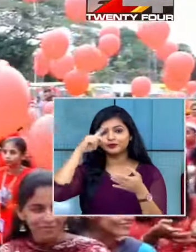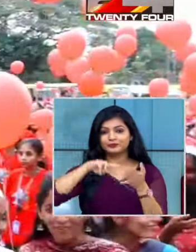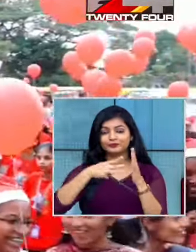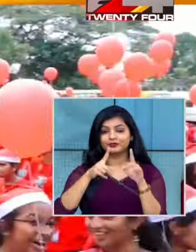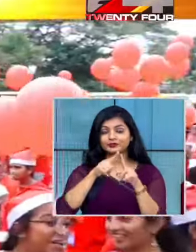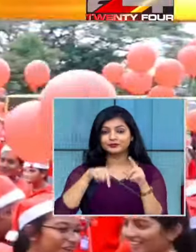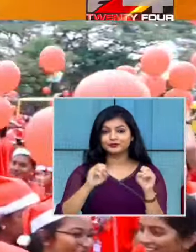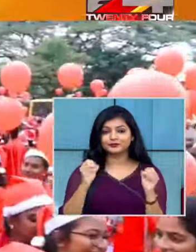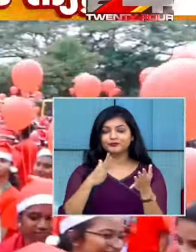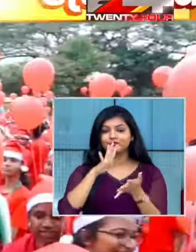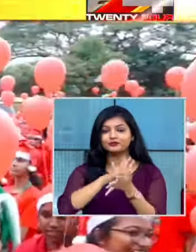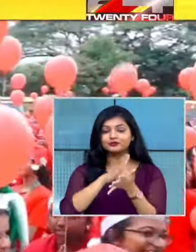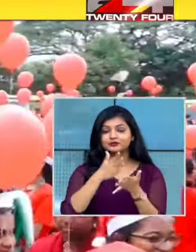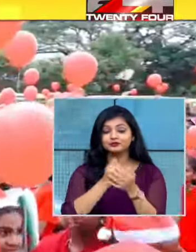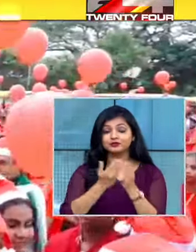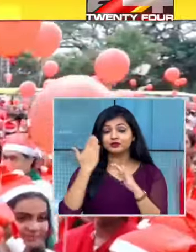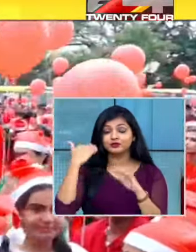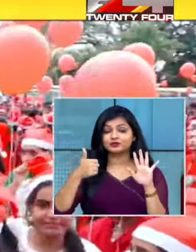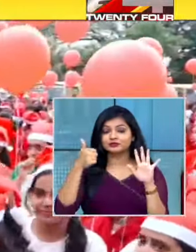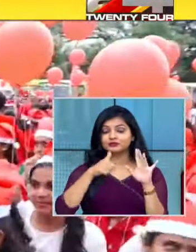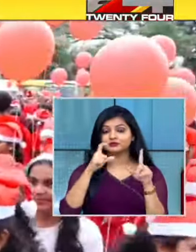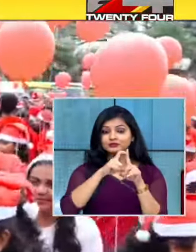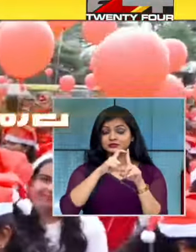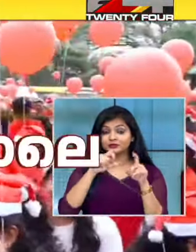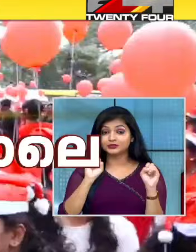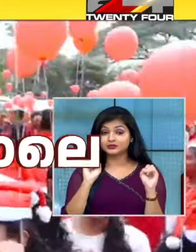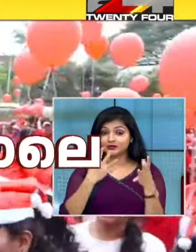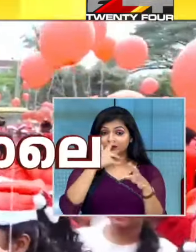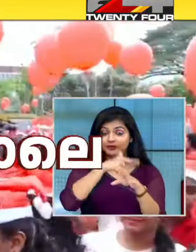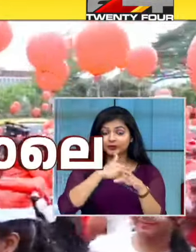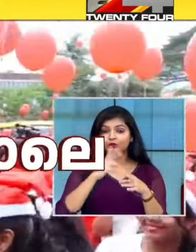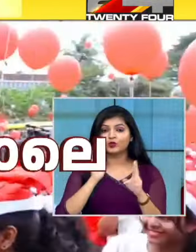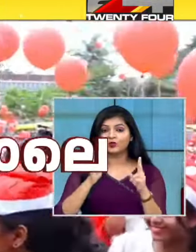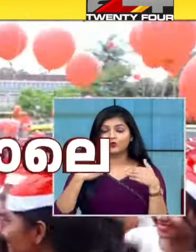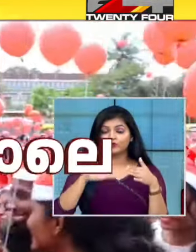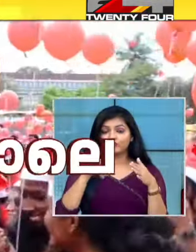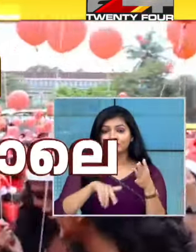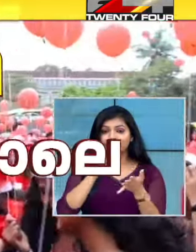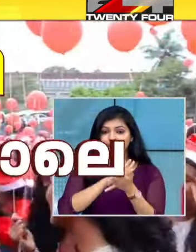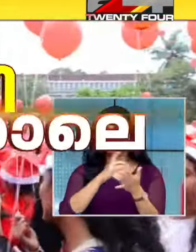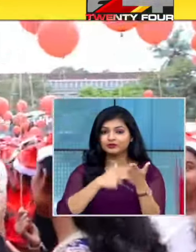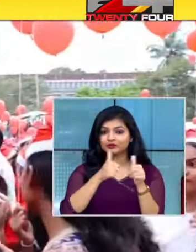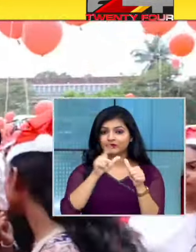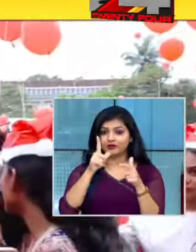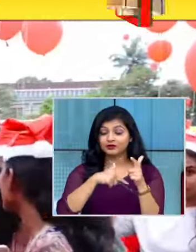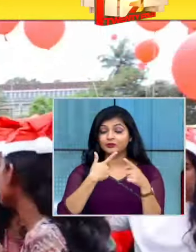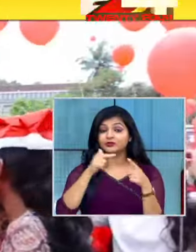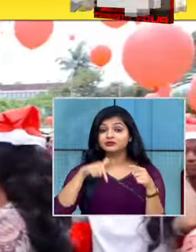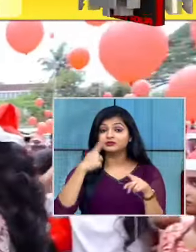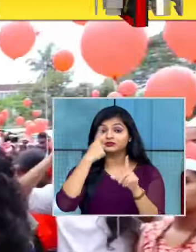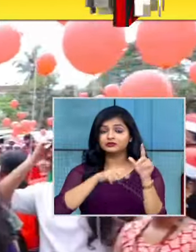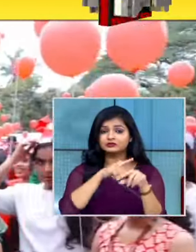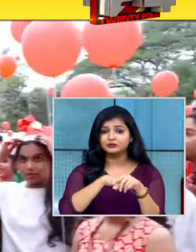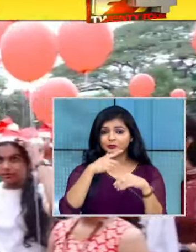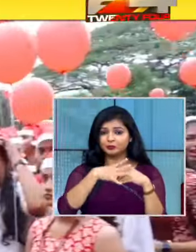ക്രിസ്തുമസിലേക്ക് കടക്കുകയാണ്. നേരത്തെ 6 സാധാരണ ഡിസംബർ തുടങ്ങുമ്പോഴാണ് ഈ ബോട്ടനസാലെ നടത്താറുള്ളത്. ഇത്തവണ അല്പം താമസിച്ചുവെങ്കിലും